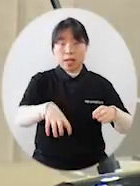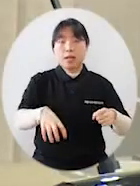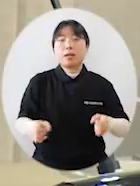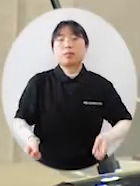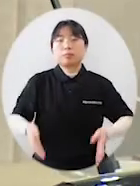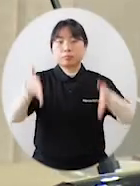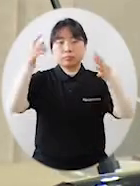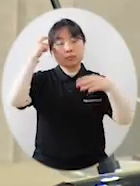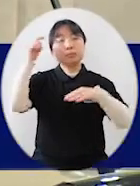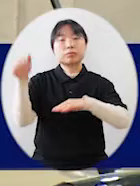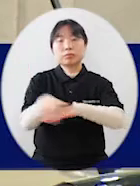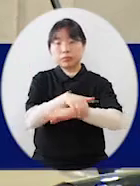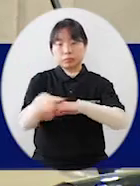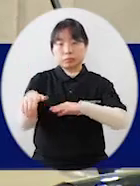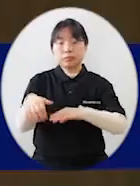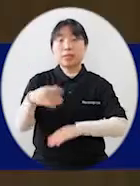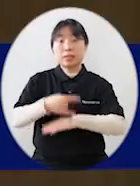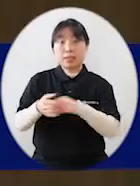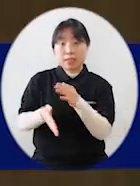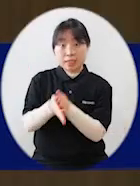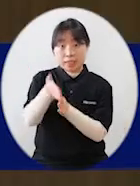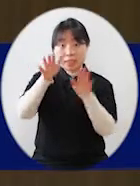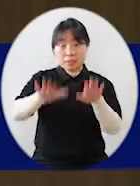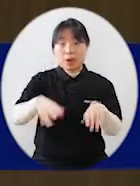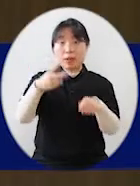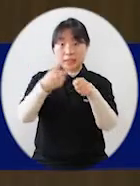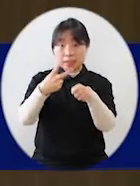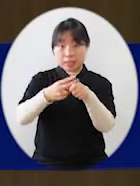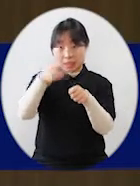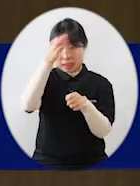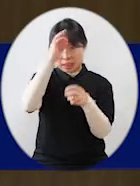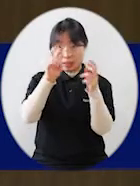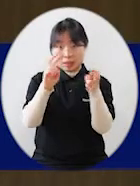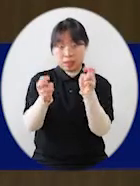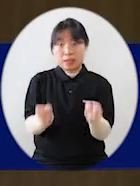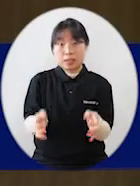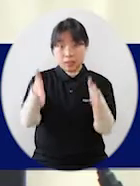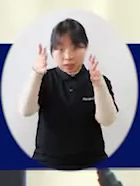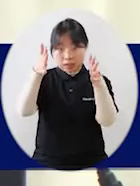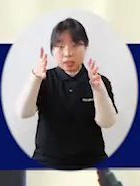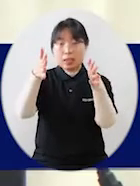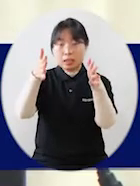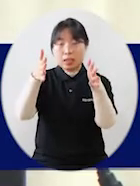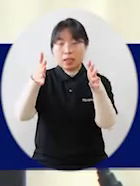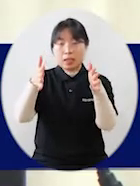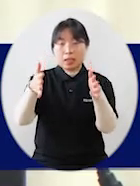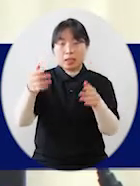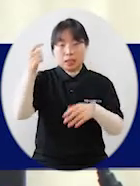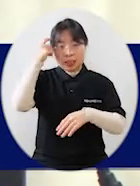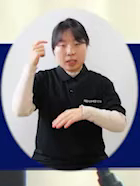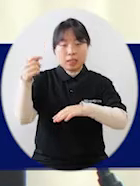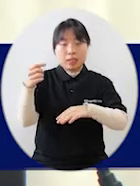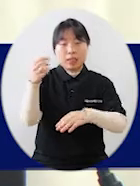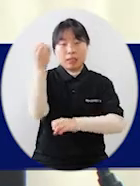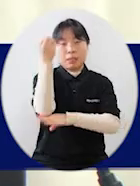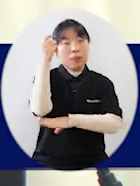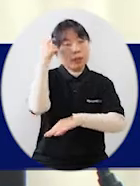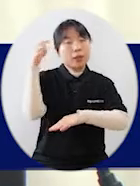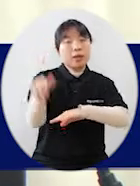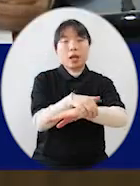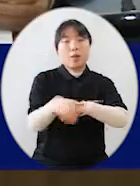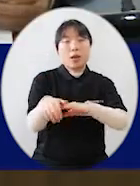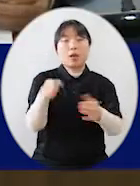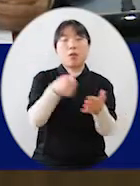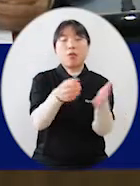계획인데요. 의왕시는 이번 제2의왕 테크노파크 입지 선정과 기본구상 용역이 완료됨에 따라